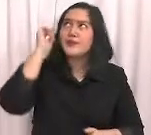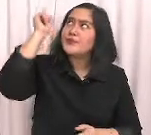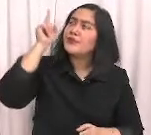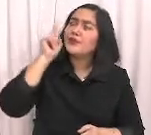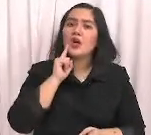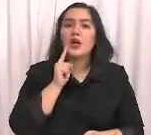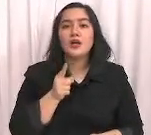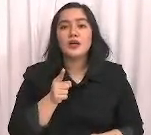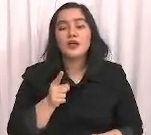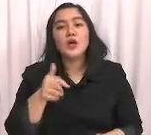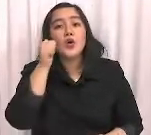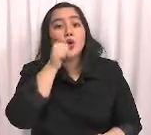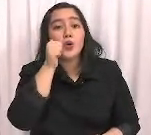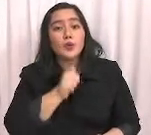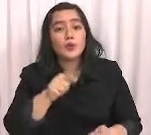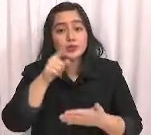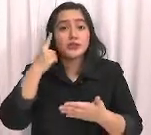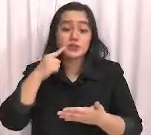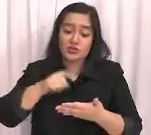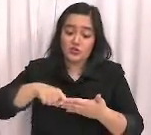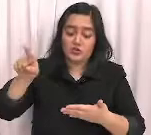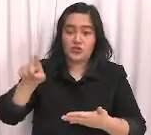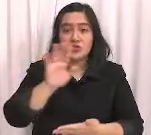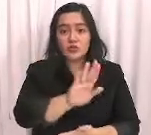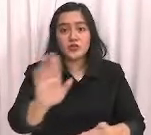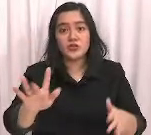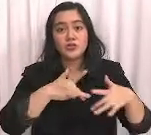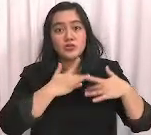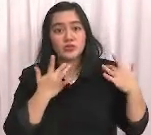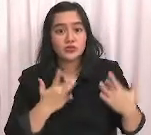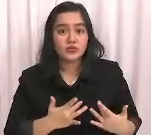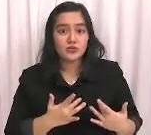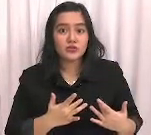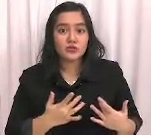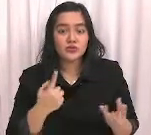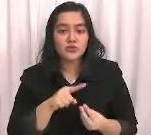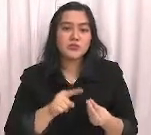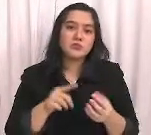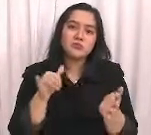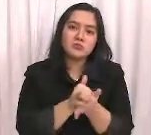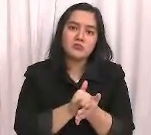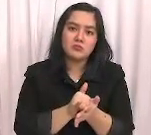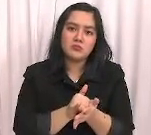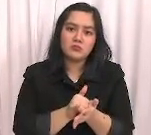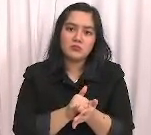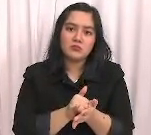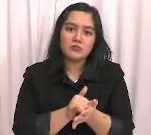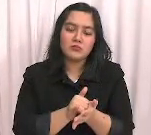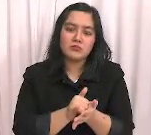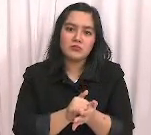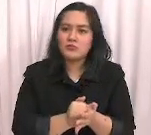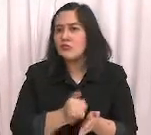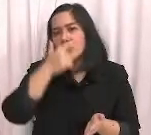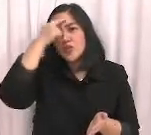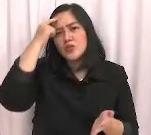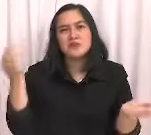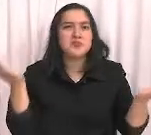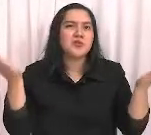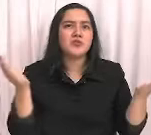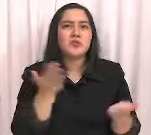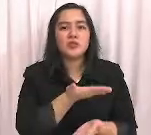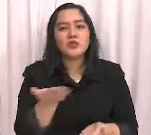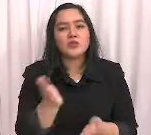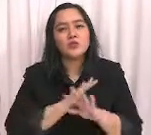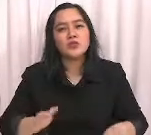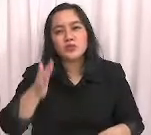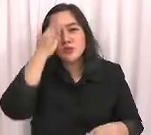thin line yung border na yun. At before you know it, baka nahulog ka na sa bitag. Yeah. So, there are times po